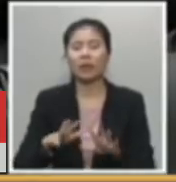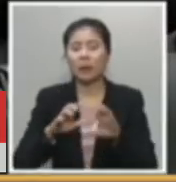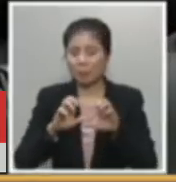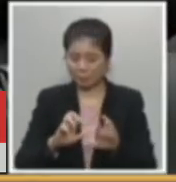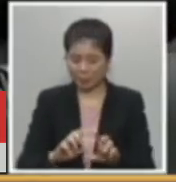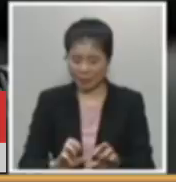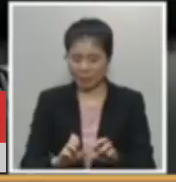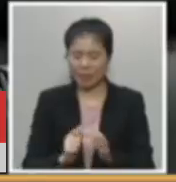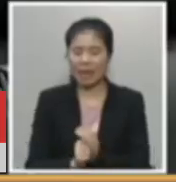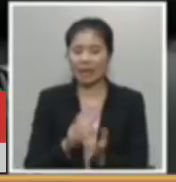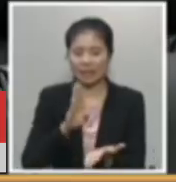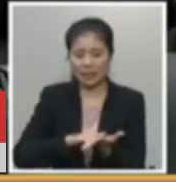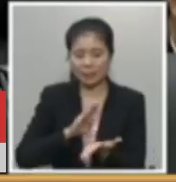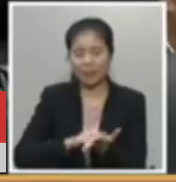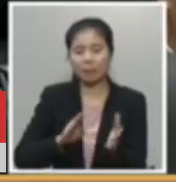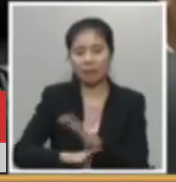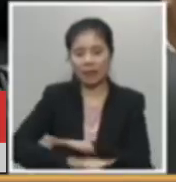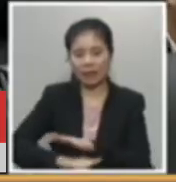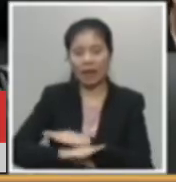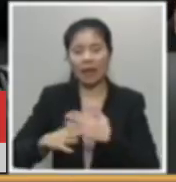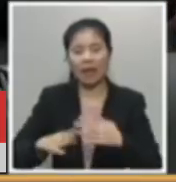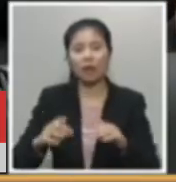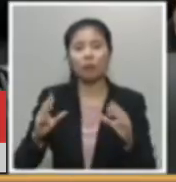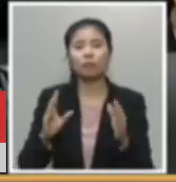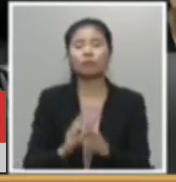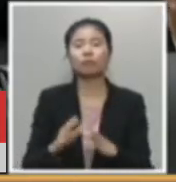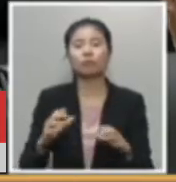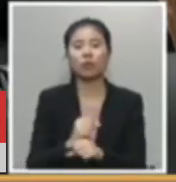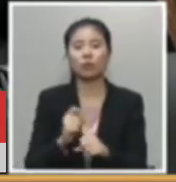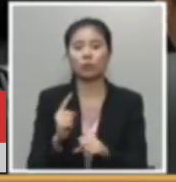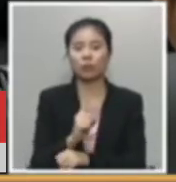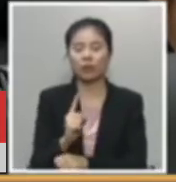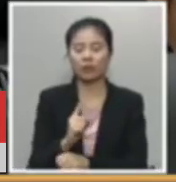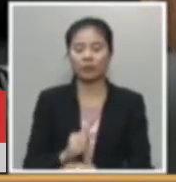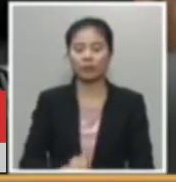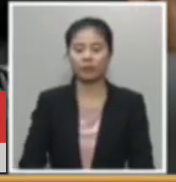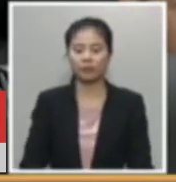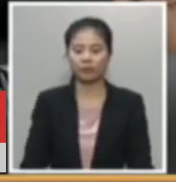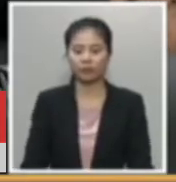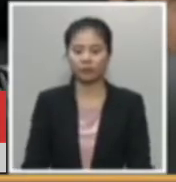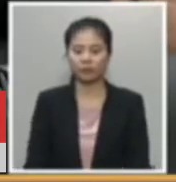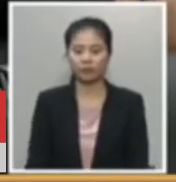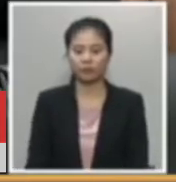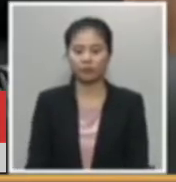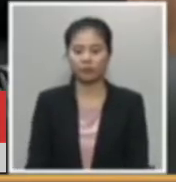ะครับแล้วก็ผมขอสรุปอย่างนี้ครับท่านประธานครับผมเนี่ย